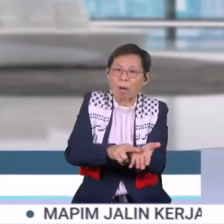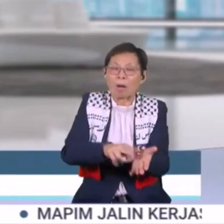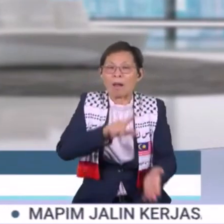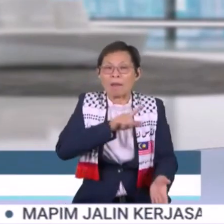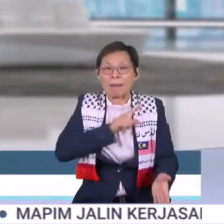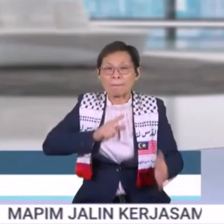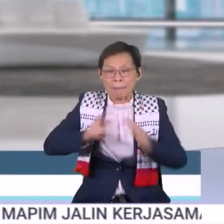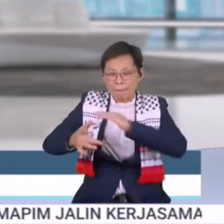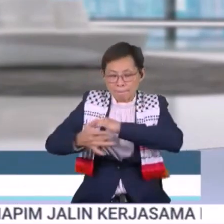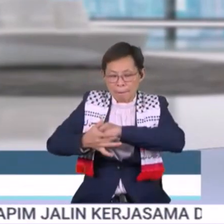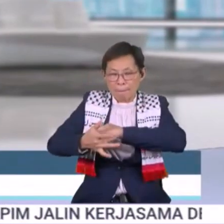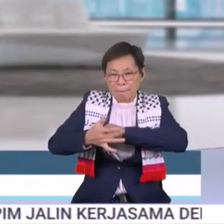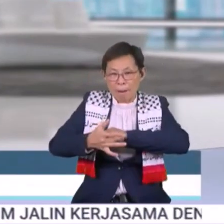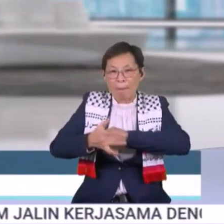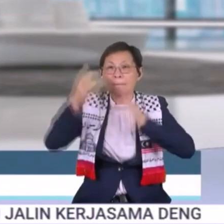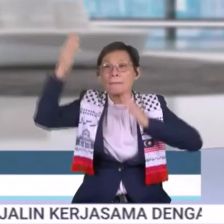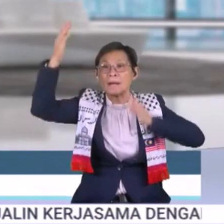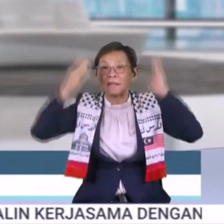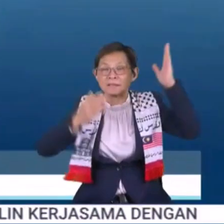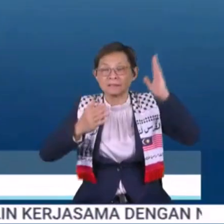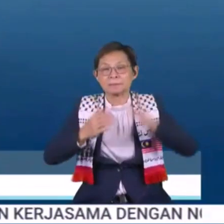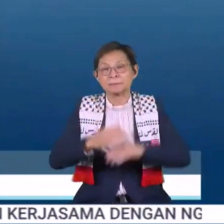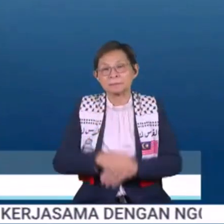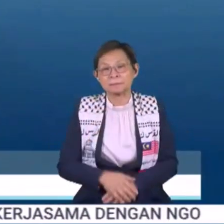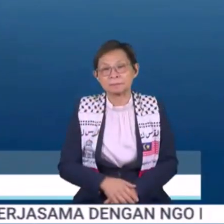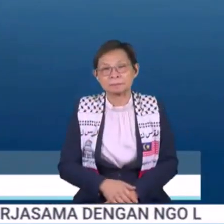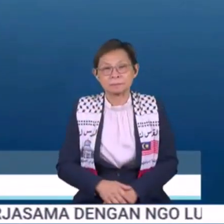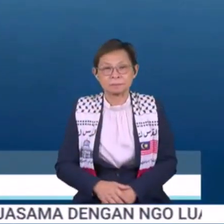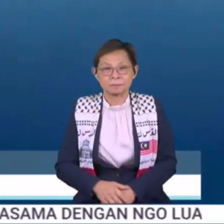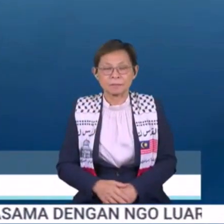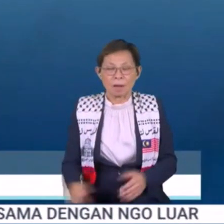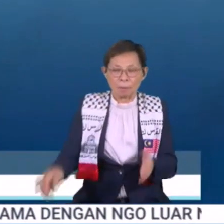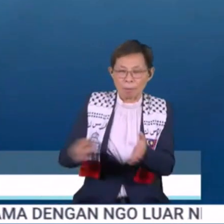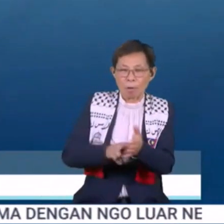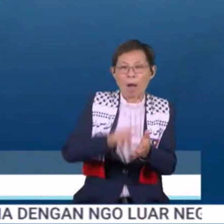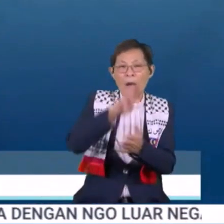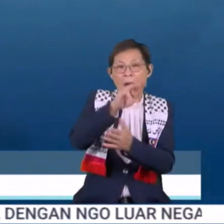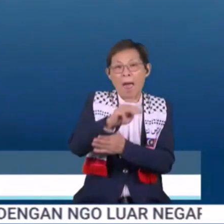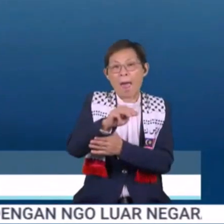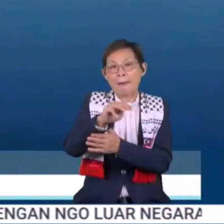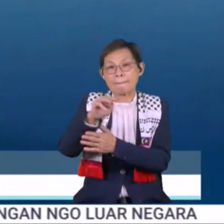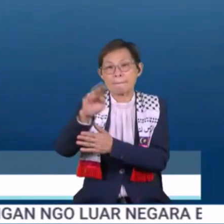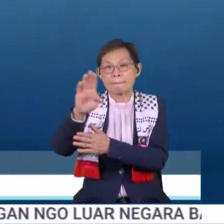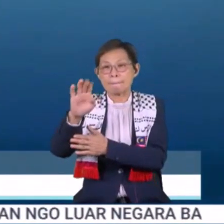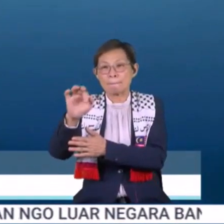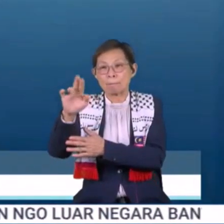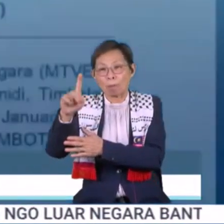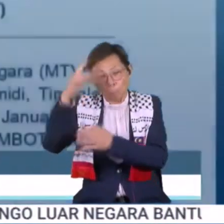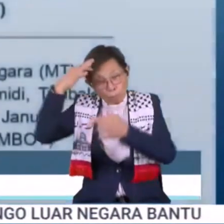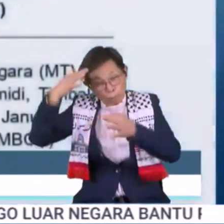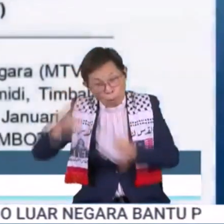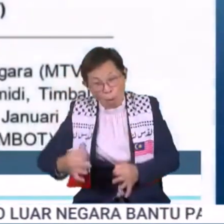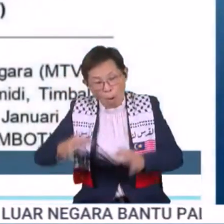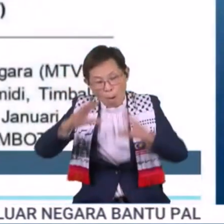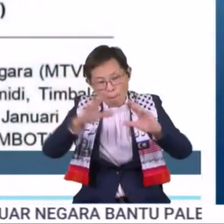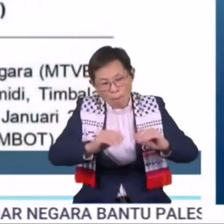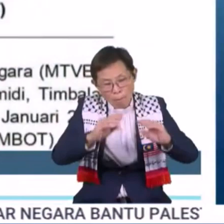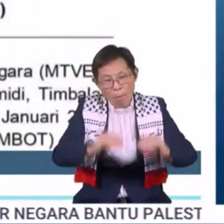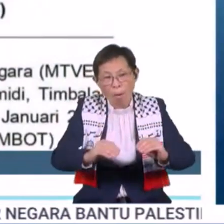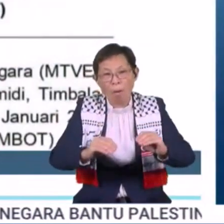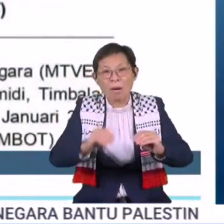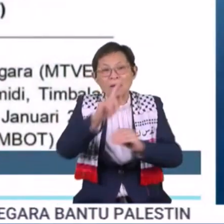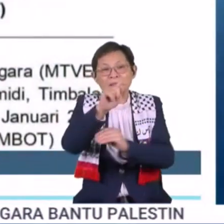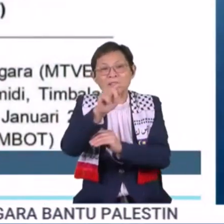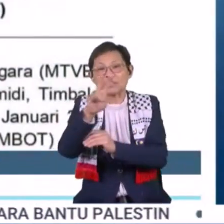Teknologi Malaysia ot kenyataan ambot memaklumkan keputusan itu dipersetujui dalam mesyuarat Majlis